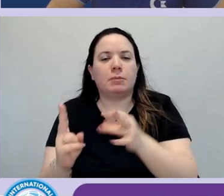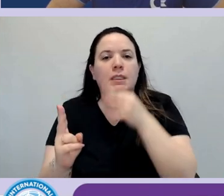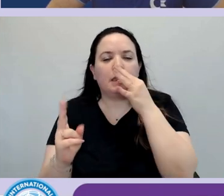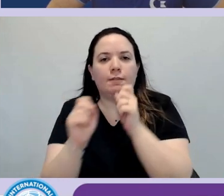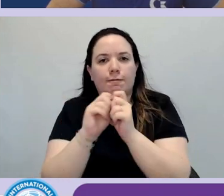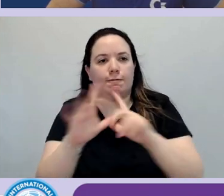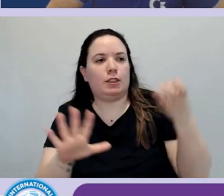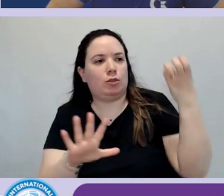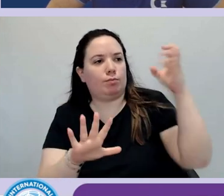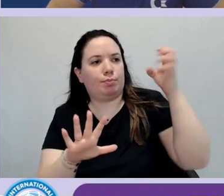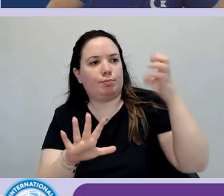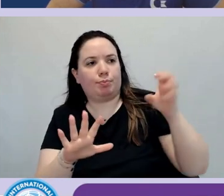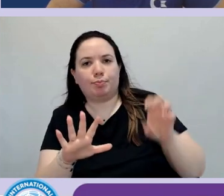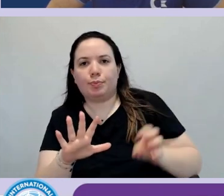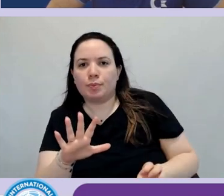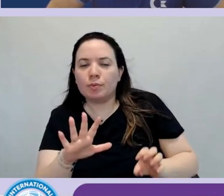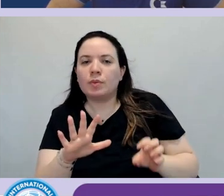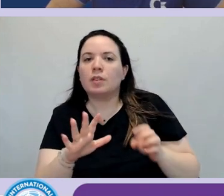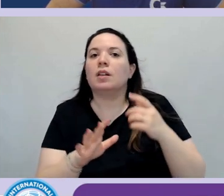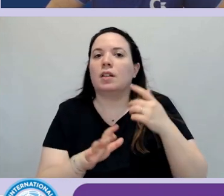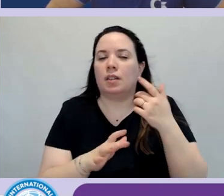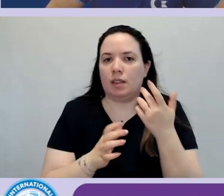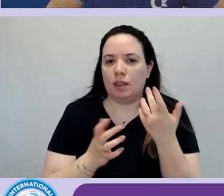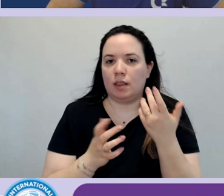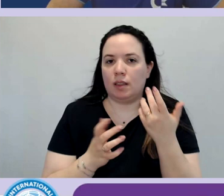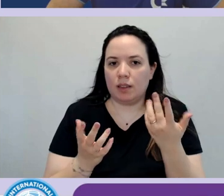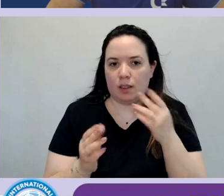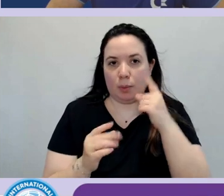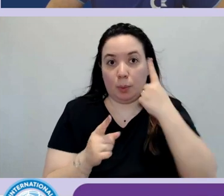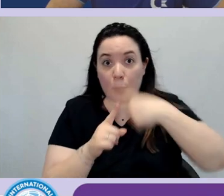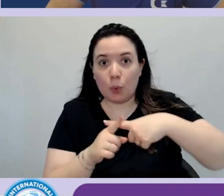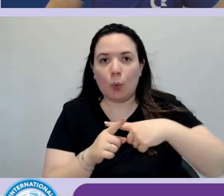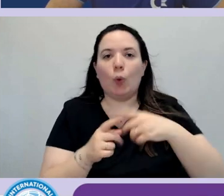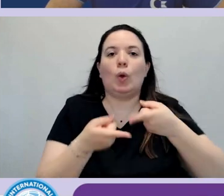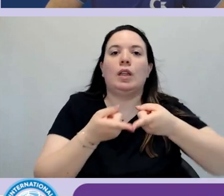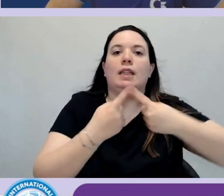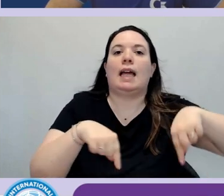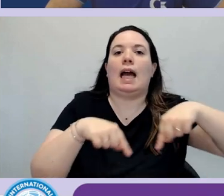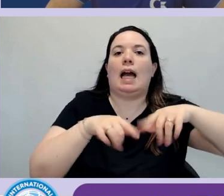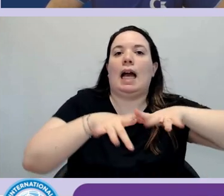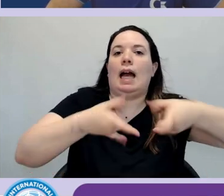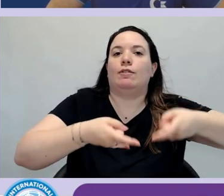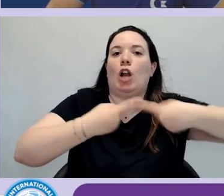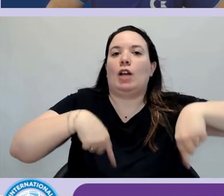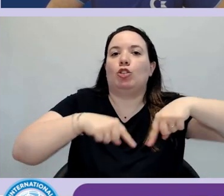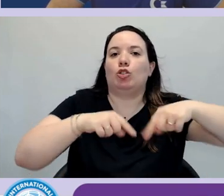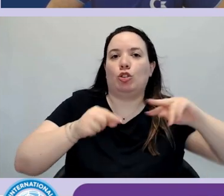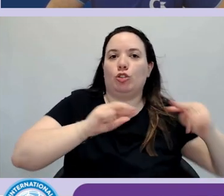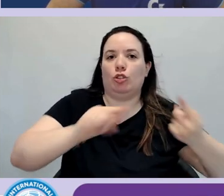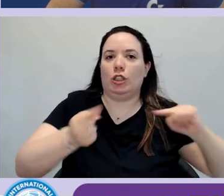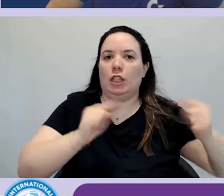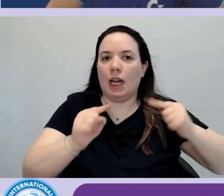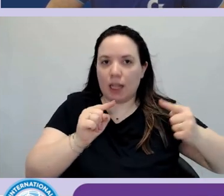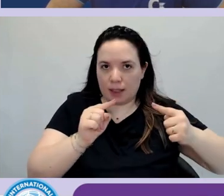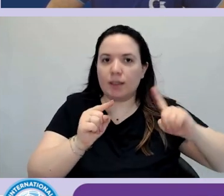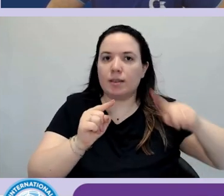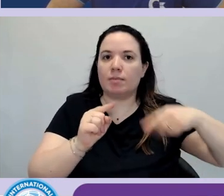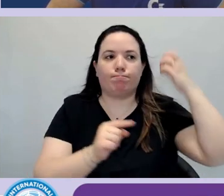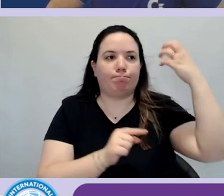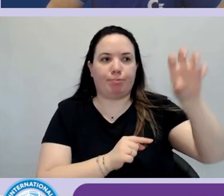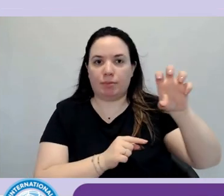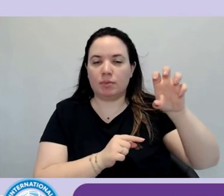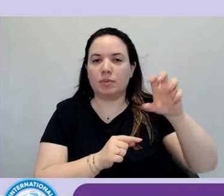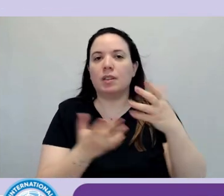interventi più la tavola rotonda con domande e risposte Questo è come diciamo sempre l'evento annuale di iwa che